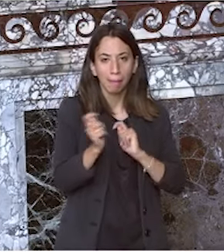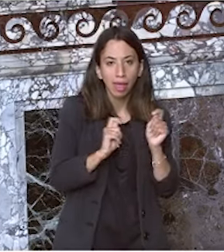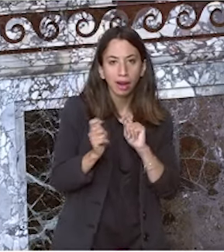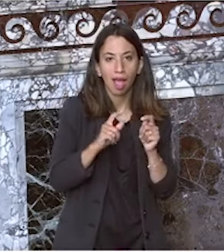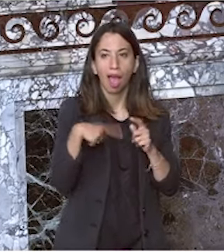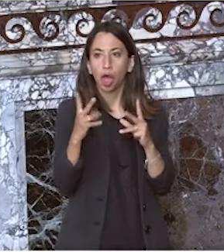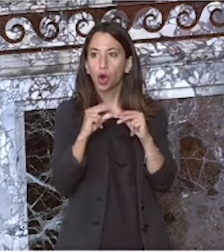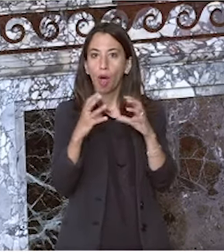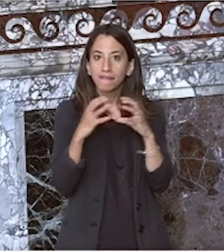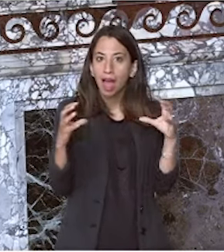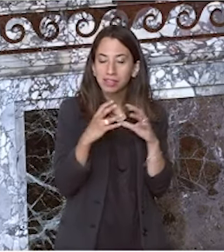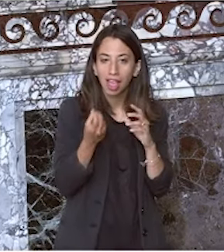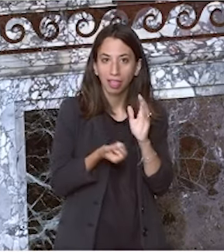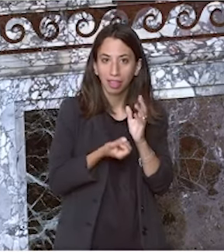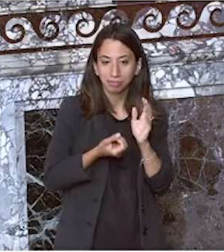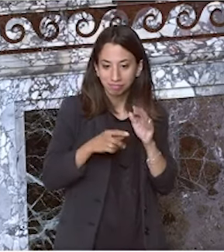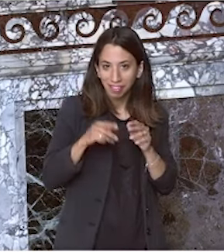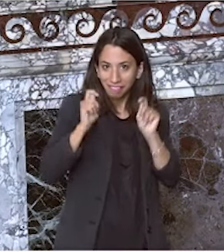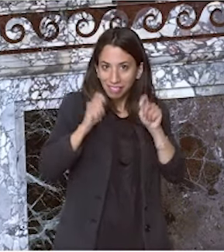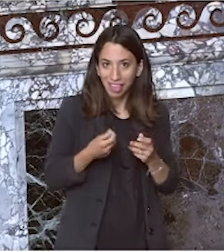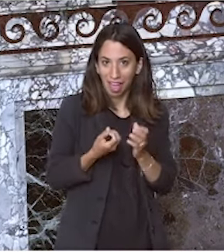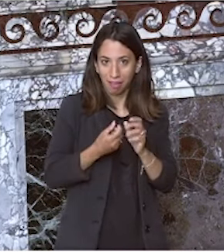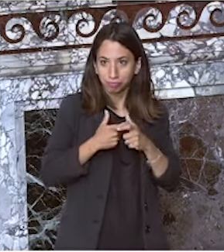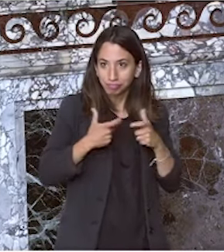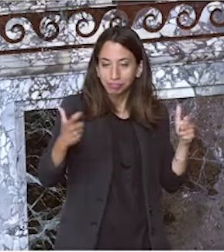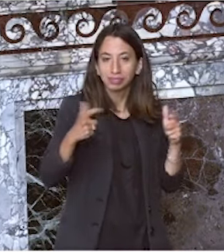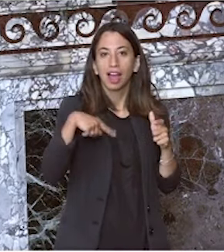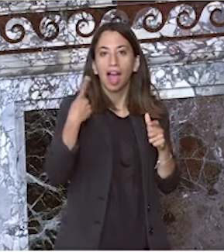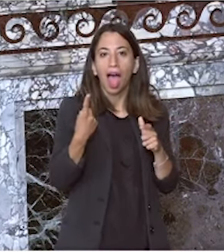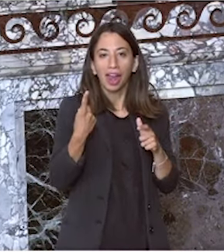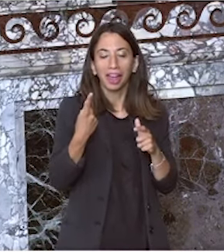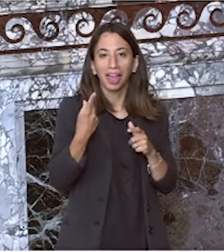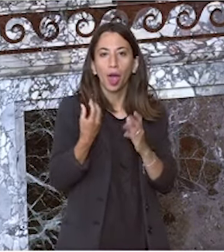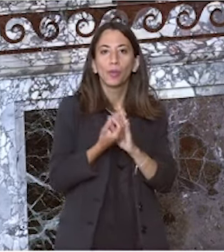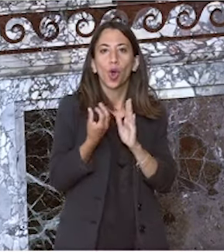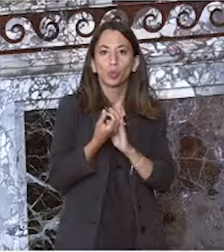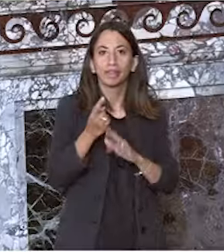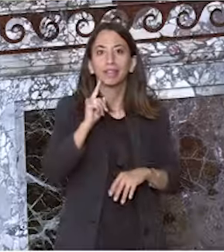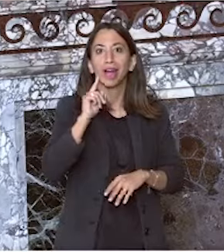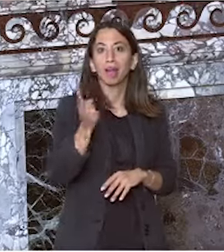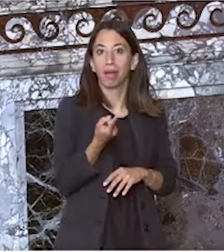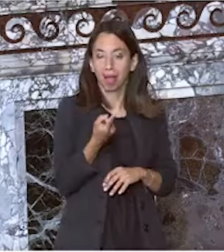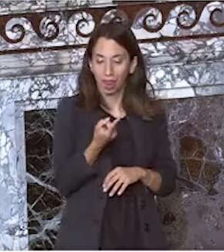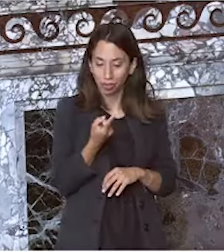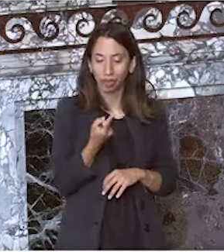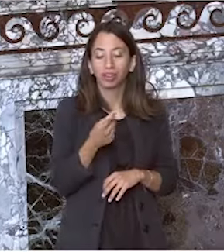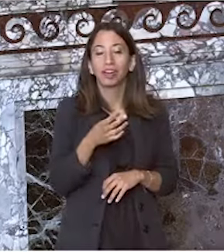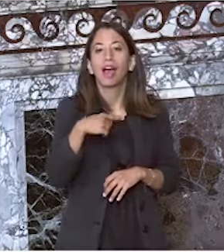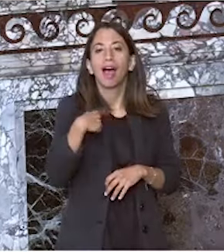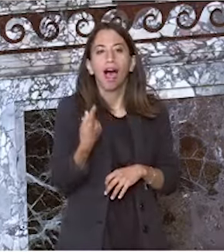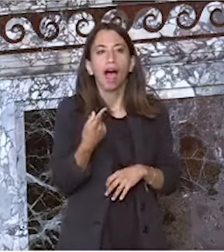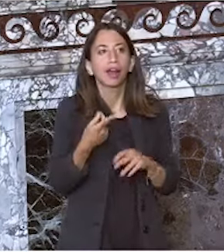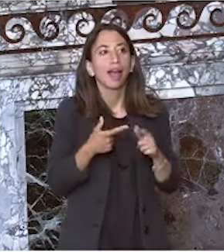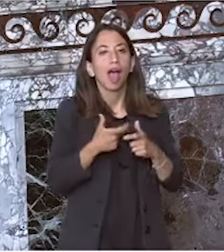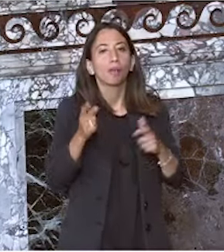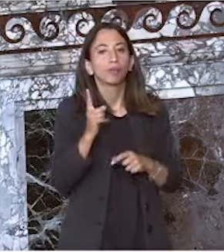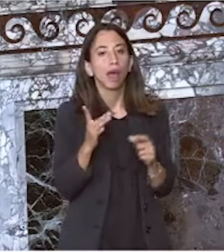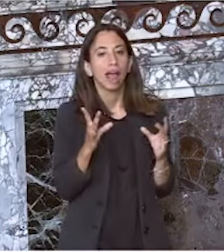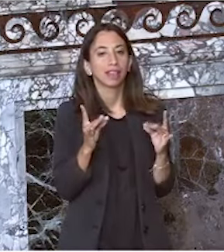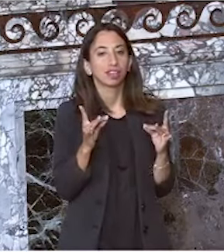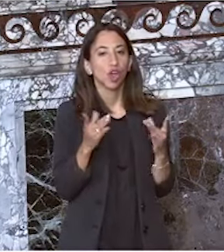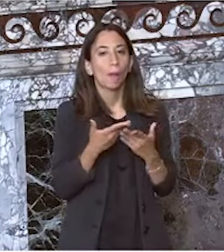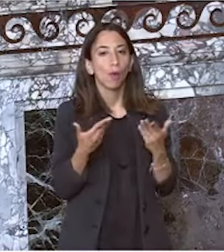di nuove imprese e innalzato la produttività nei settori interessati. È inoltre aumentata la digitalizzazione